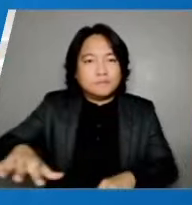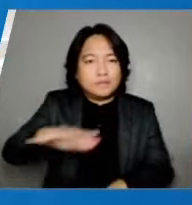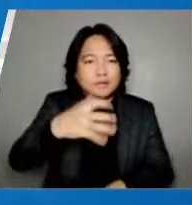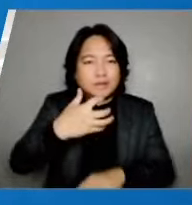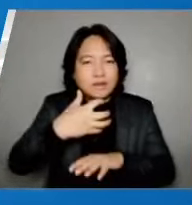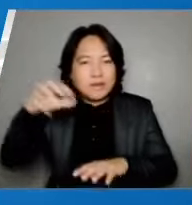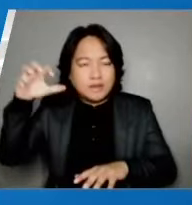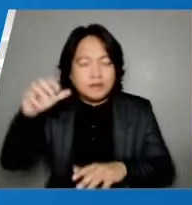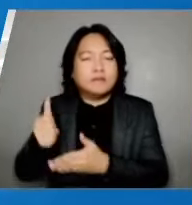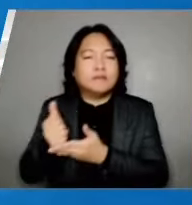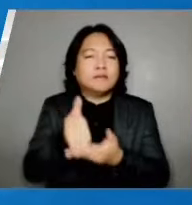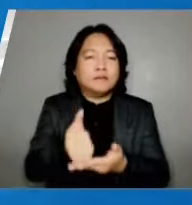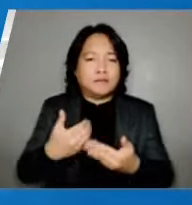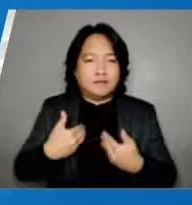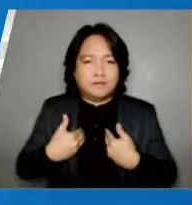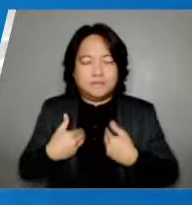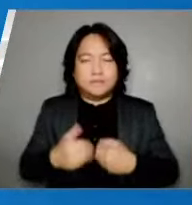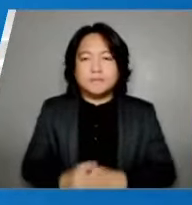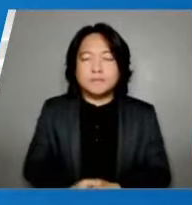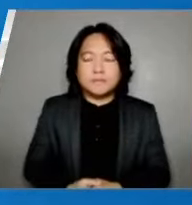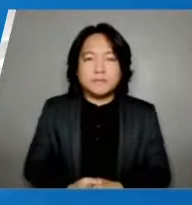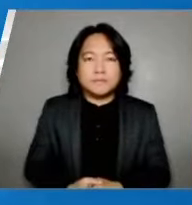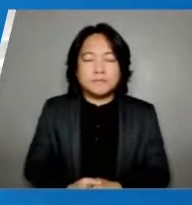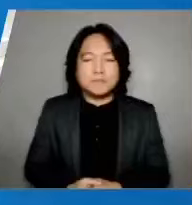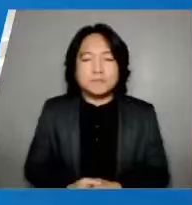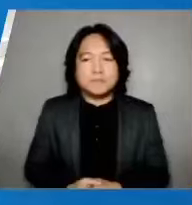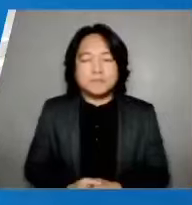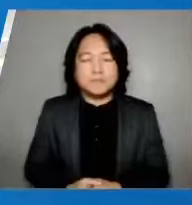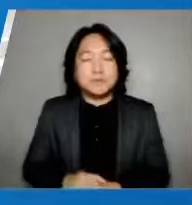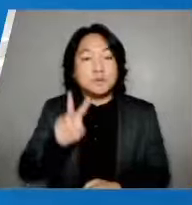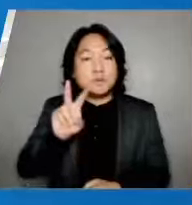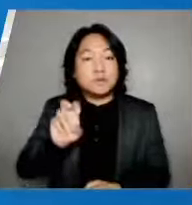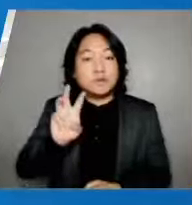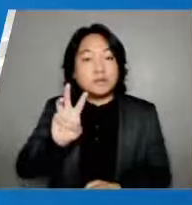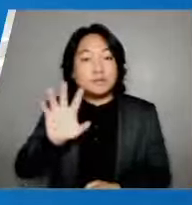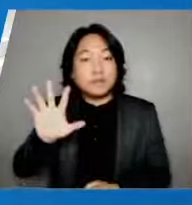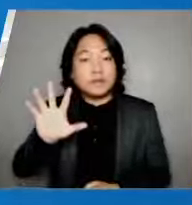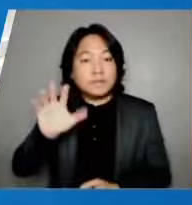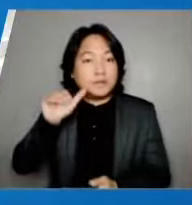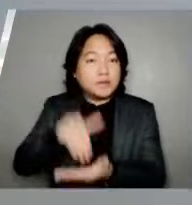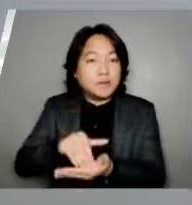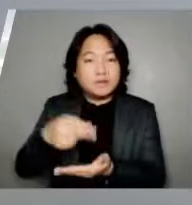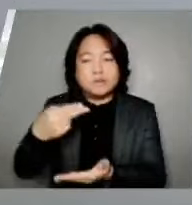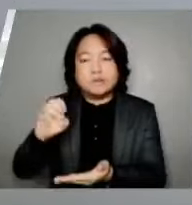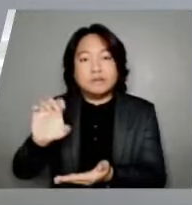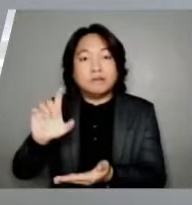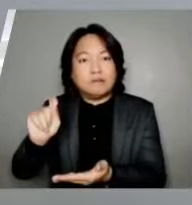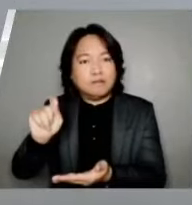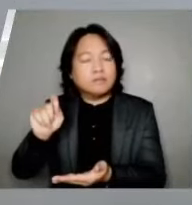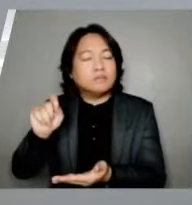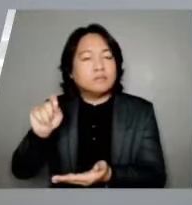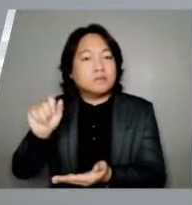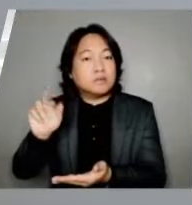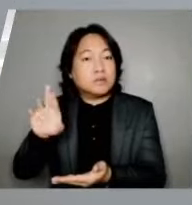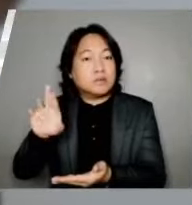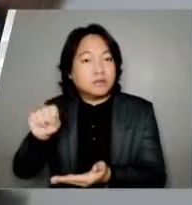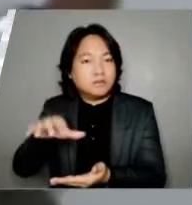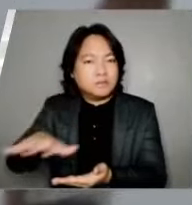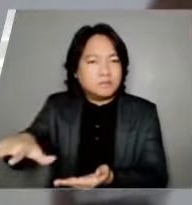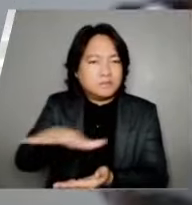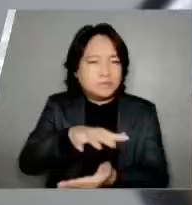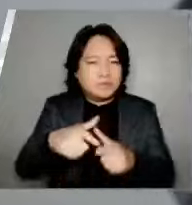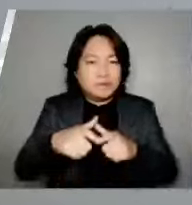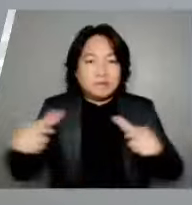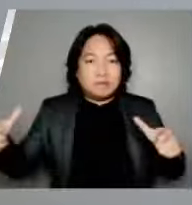National Irrigation Administration, 265,000 hectares ang posibleng maapektuhan. Ang rekomendasyon nga ng DA is to declare a